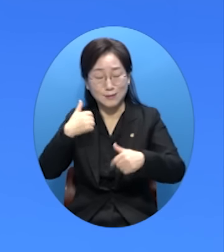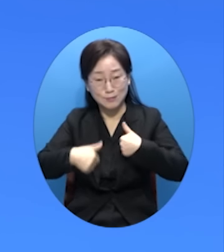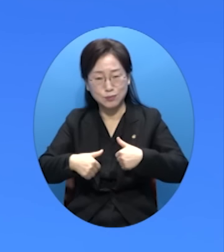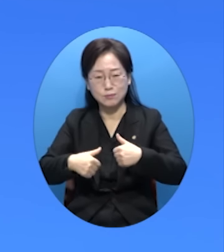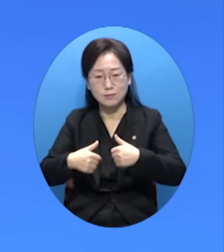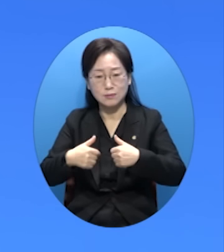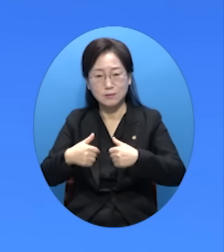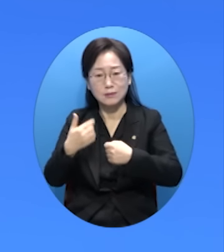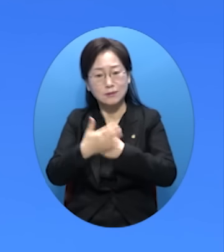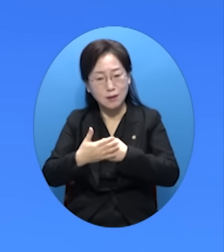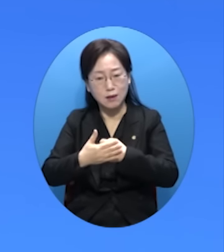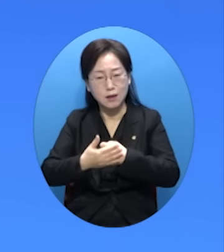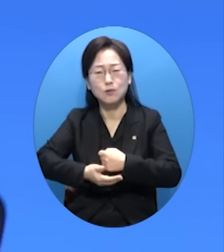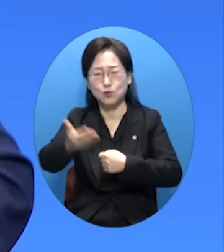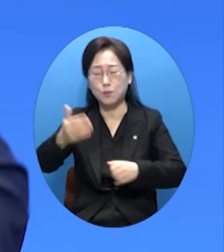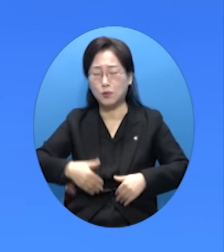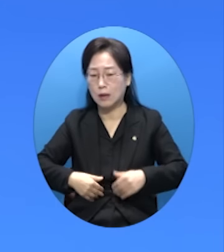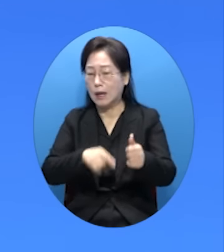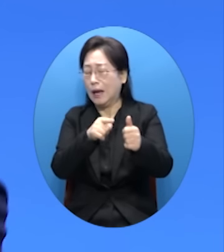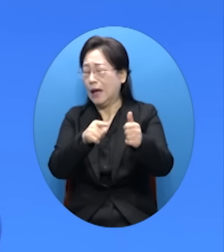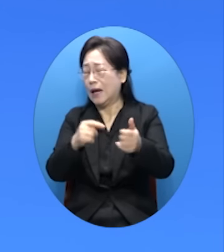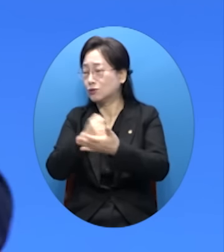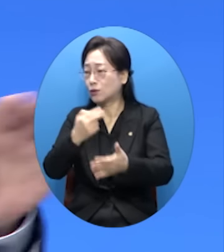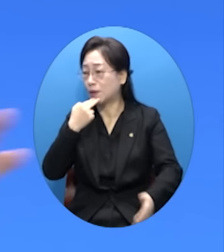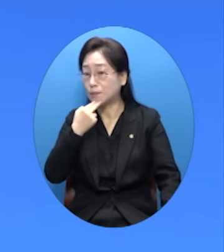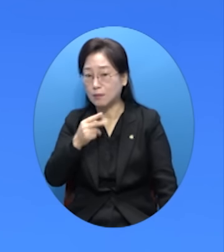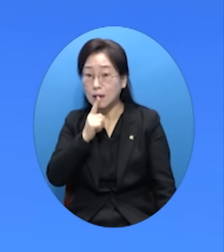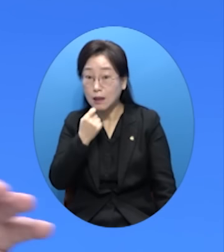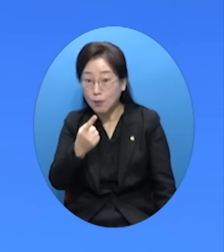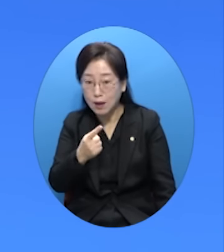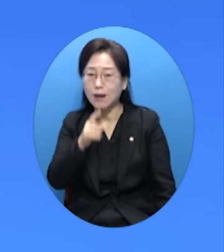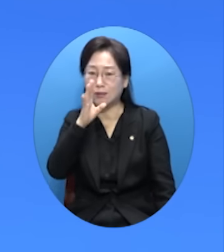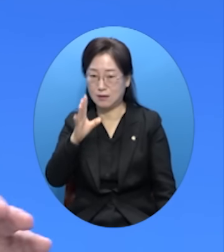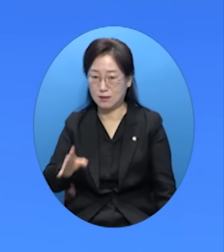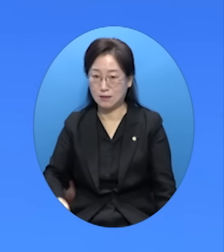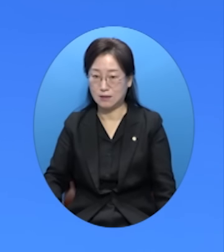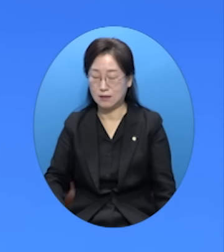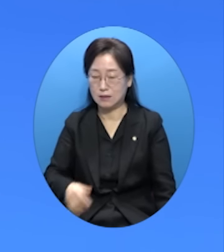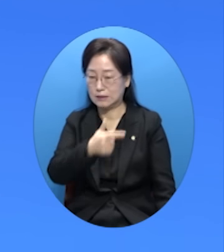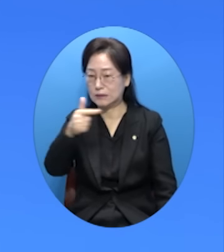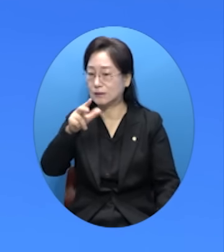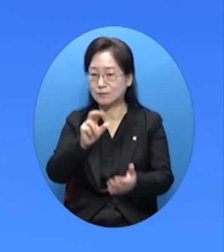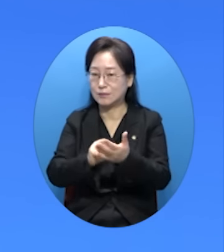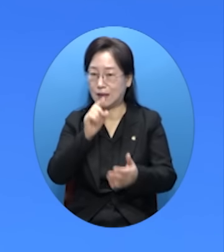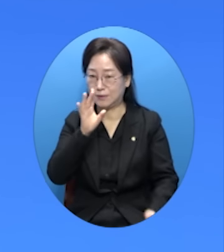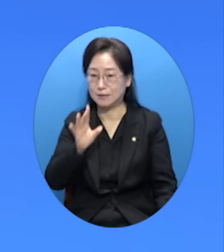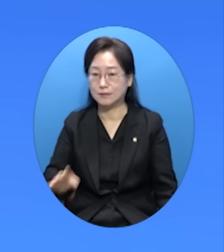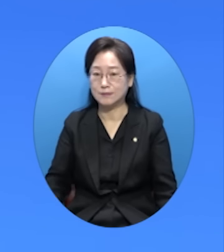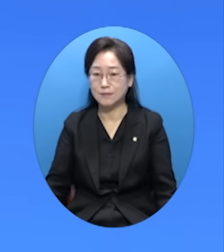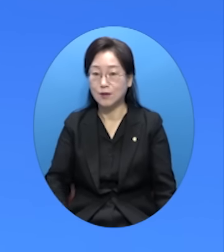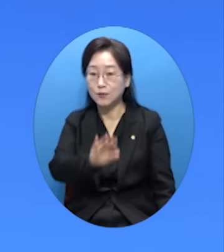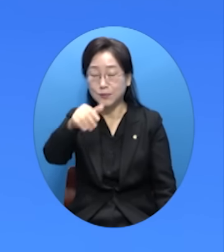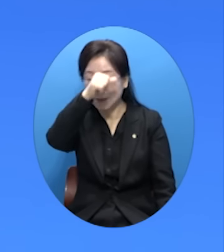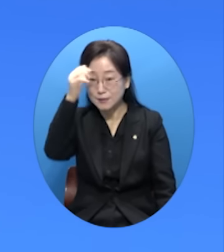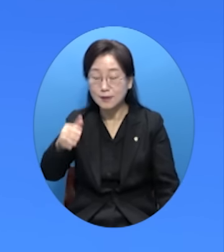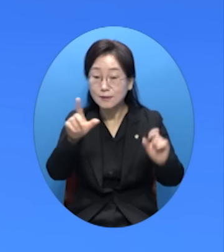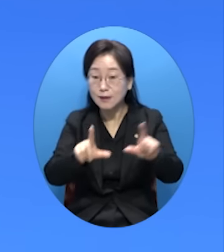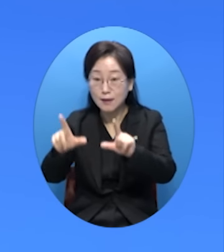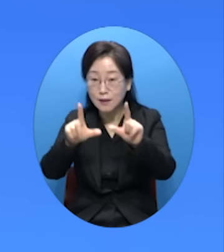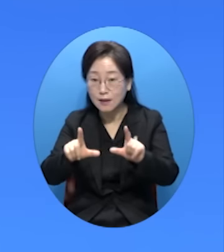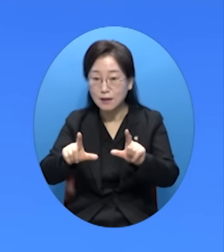돼요. 아유, 저 사람 만나 재수가 없네, 이러면 안 됩니다. 이렇게 되면 큰일 납니다. 우리 인생을 살아도 한